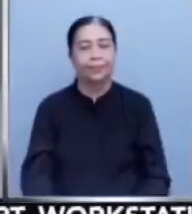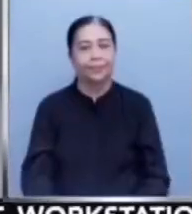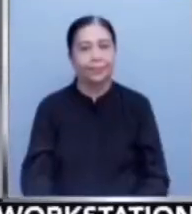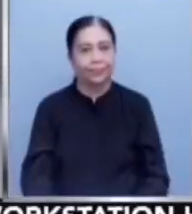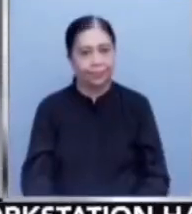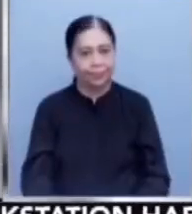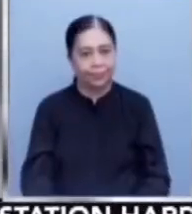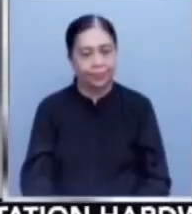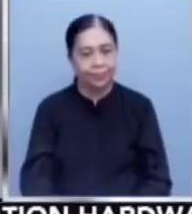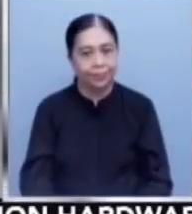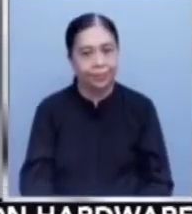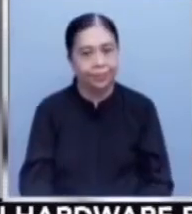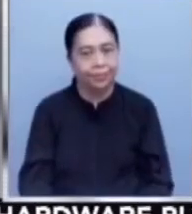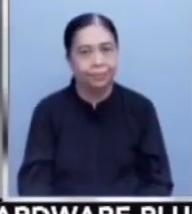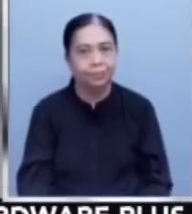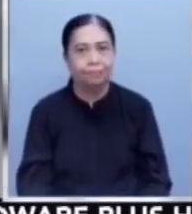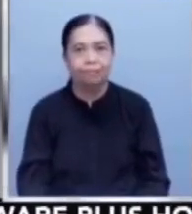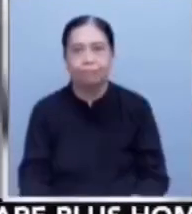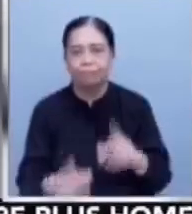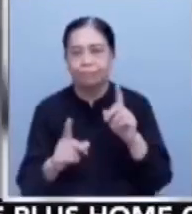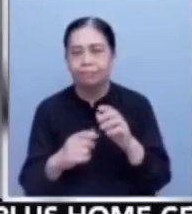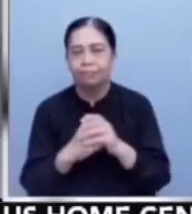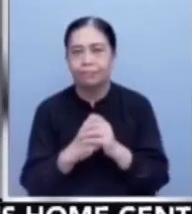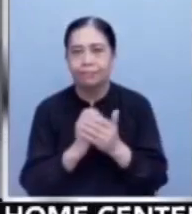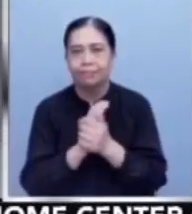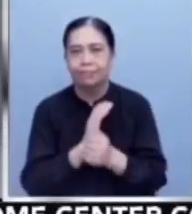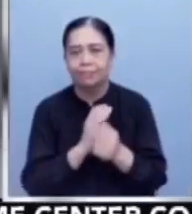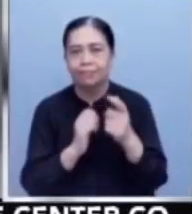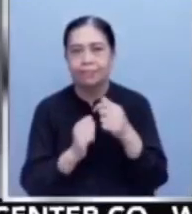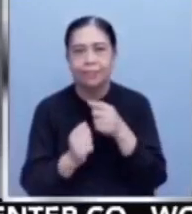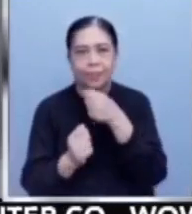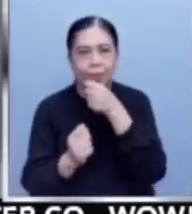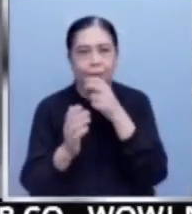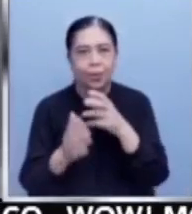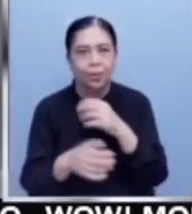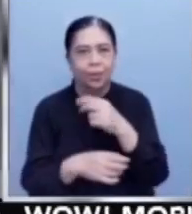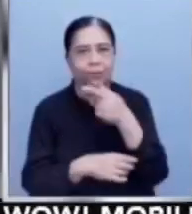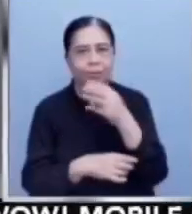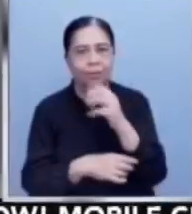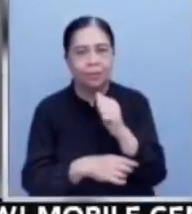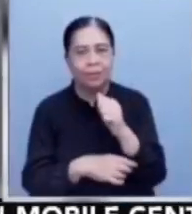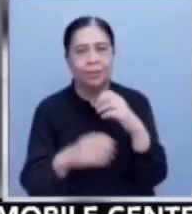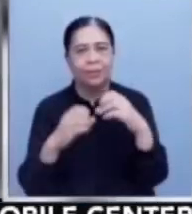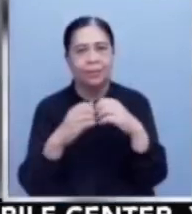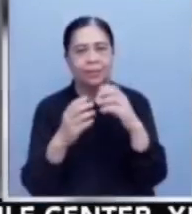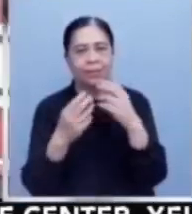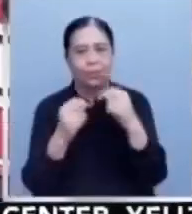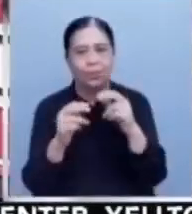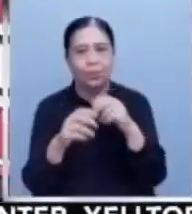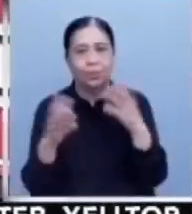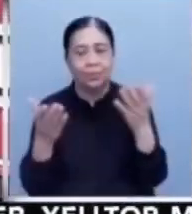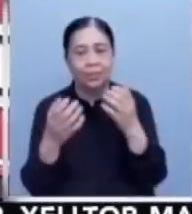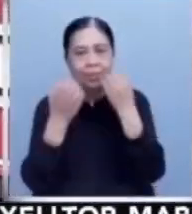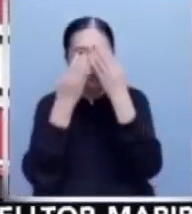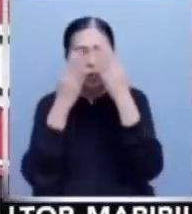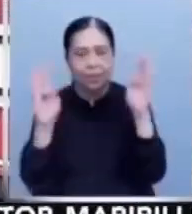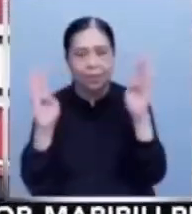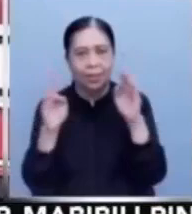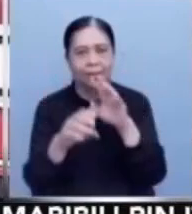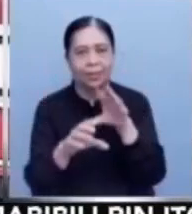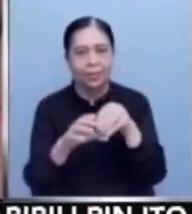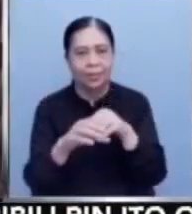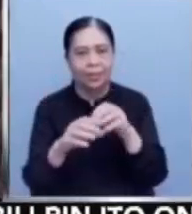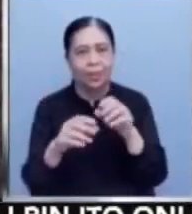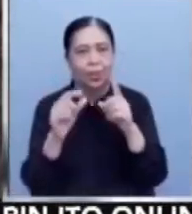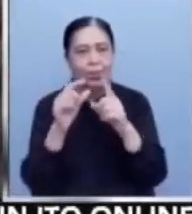Nasupugan ang talas ng isip at teamwork ng ilang reporter at anchor ng GMA Integrated News sa Itbulaga. Sa segment na Word of the